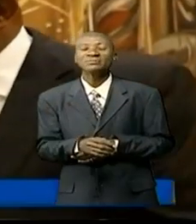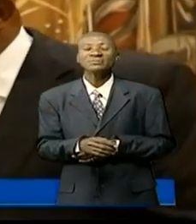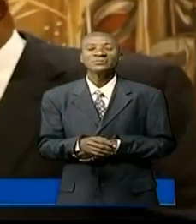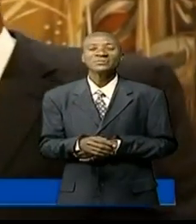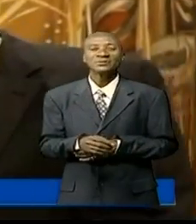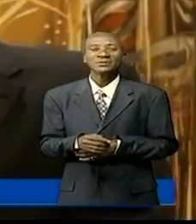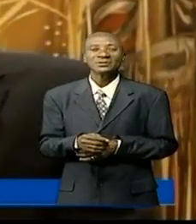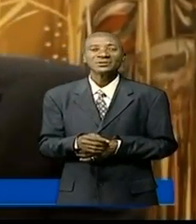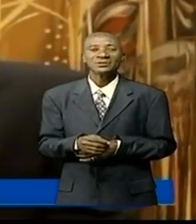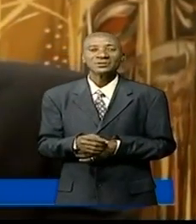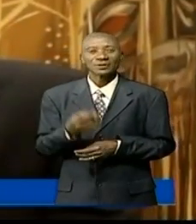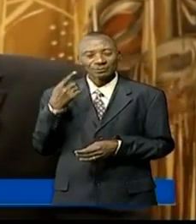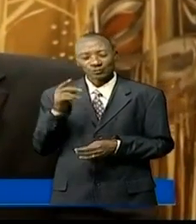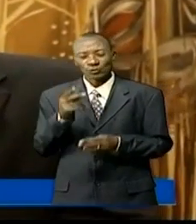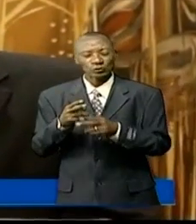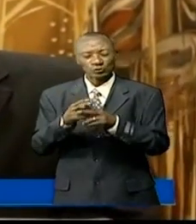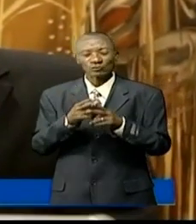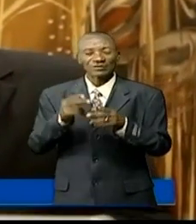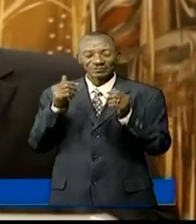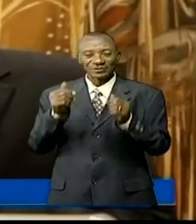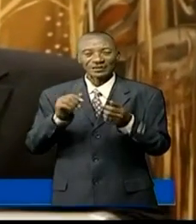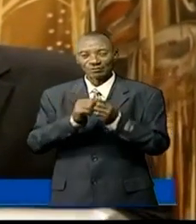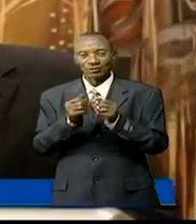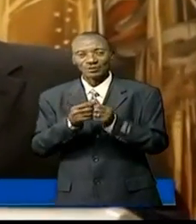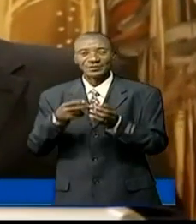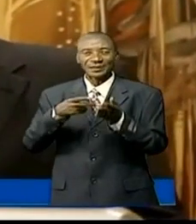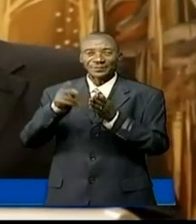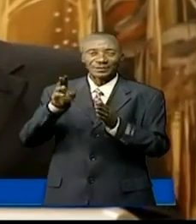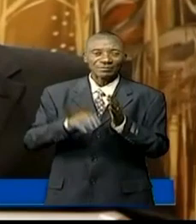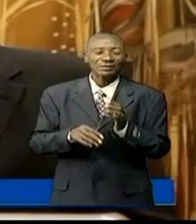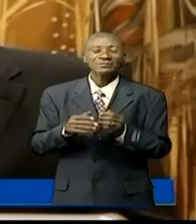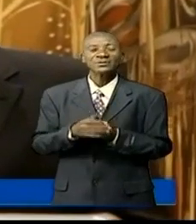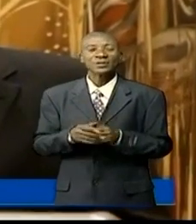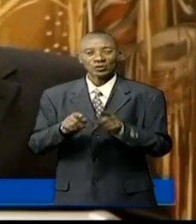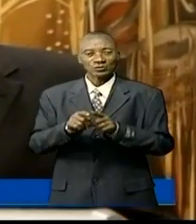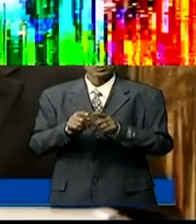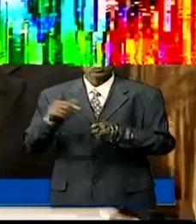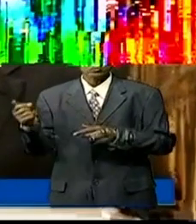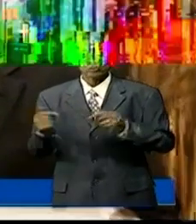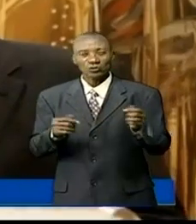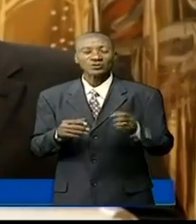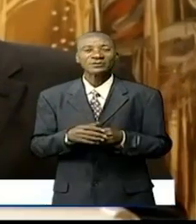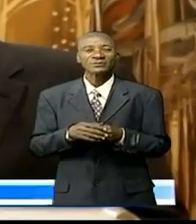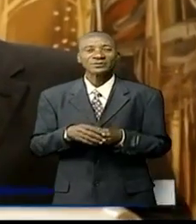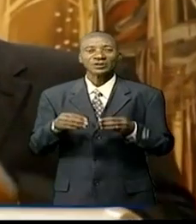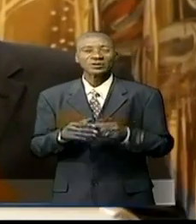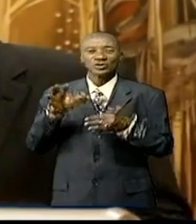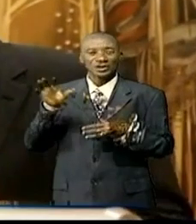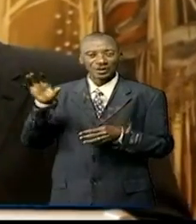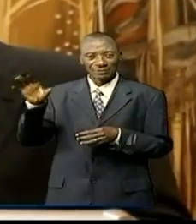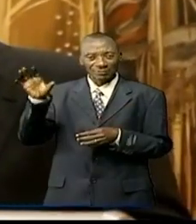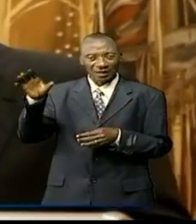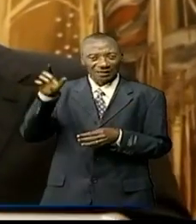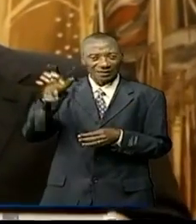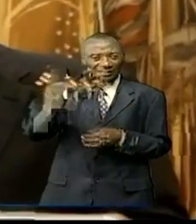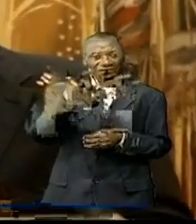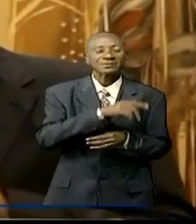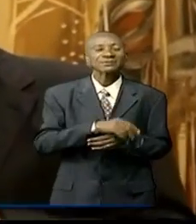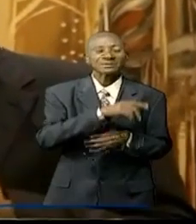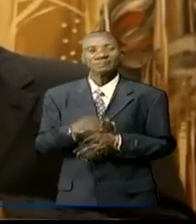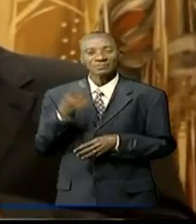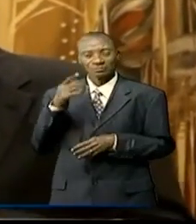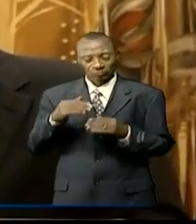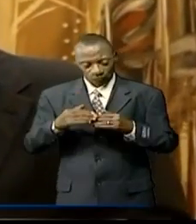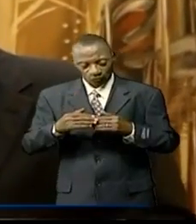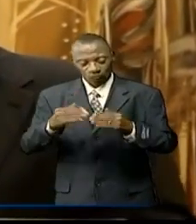et des paiements par carte en monnaie nationale afin de permettre aux banques de couvrir les coûts d'importation des devises étrangères